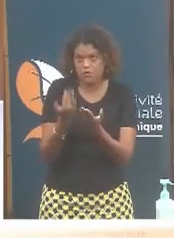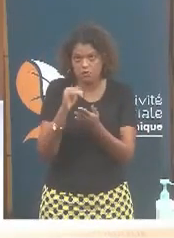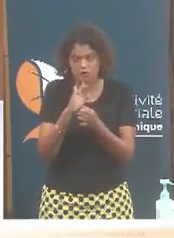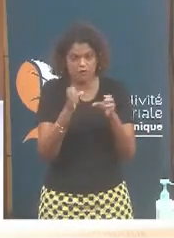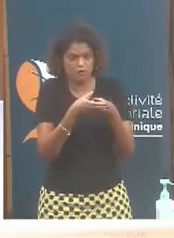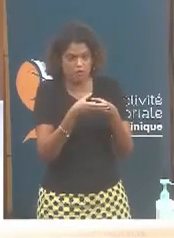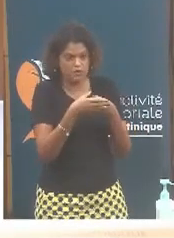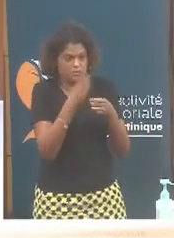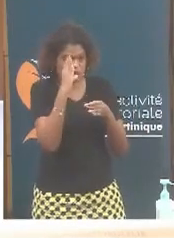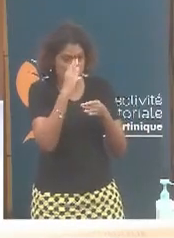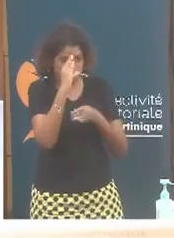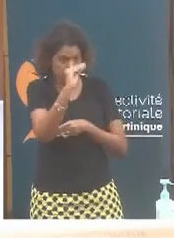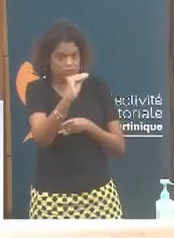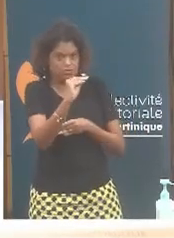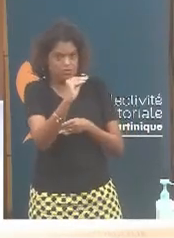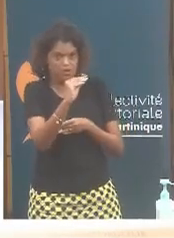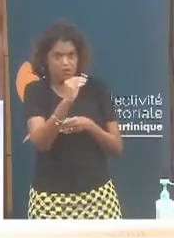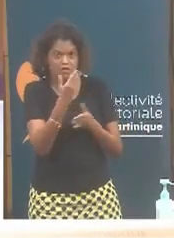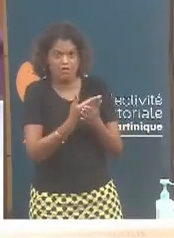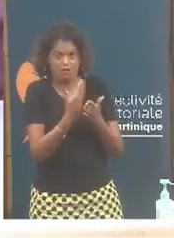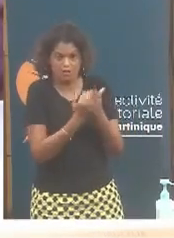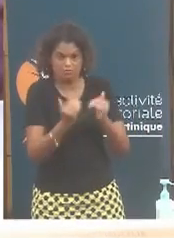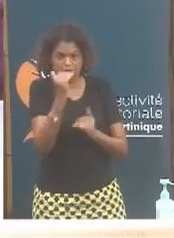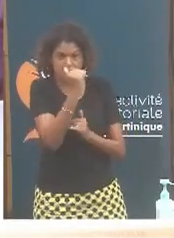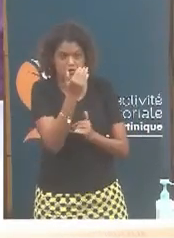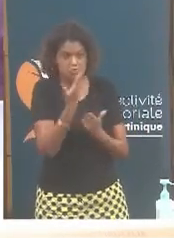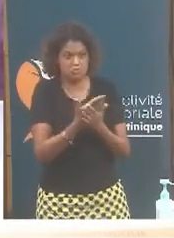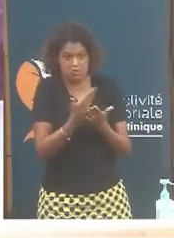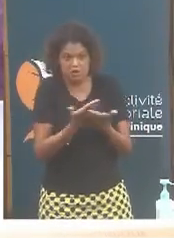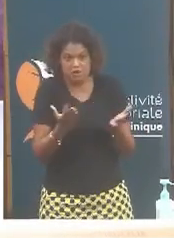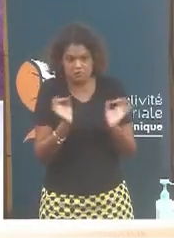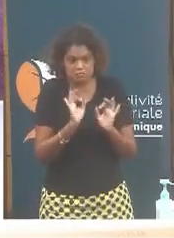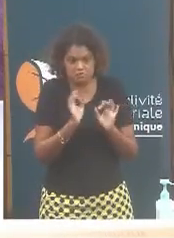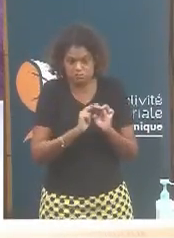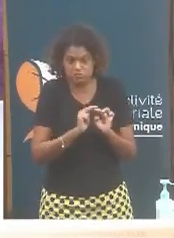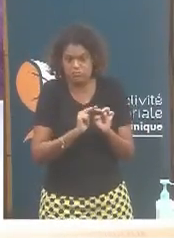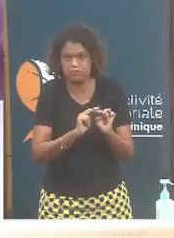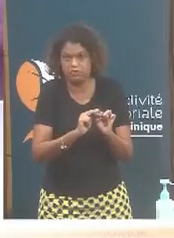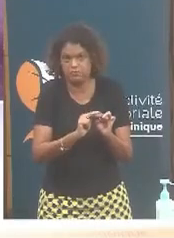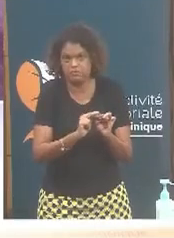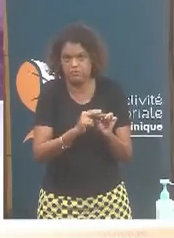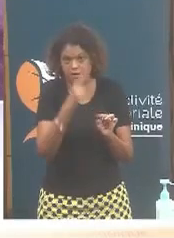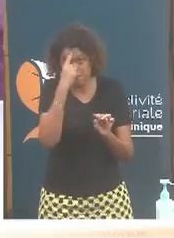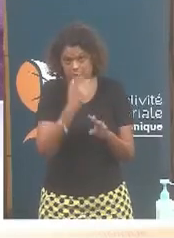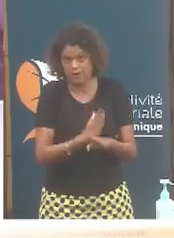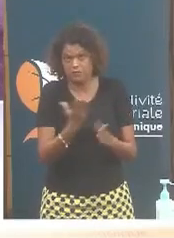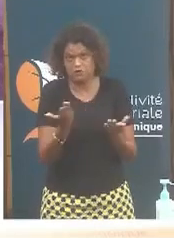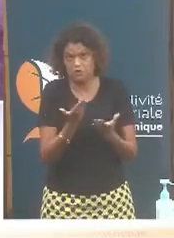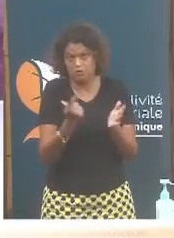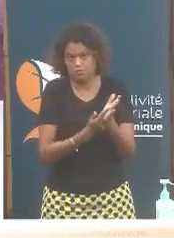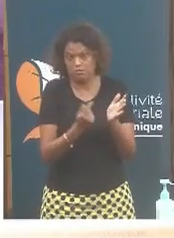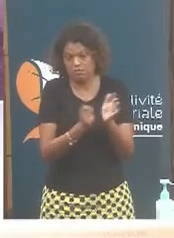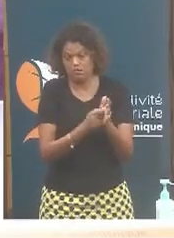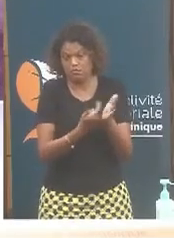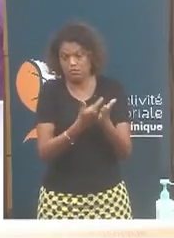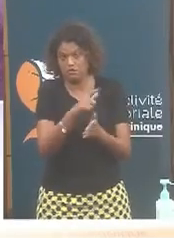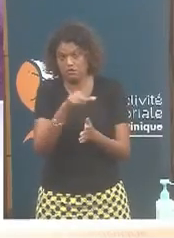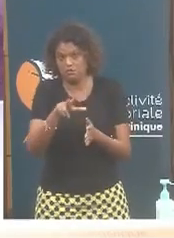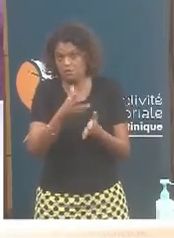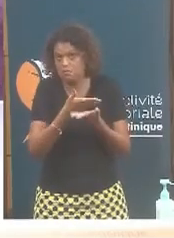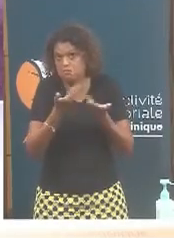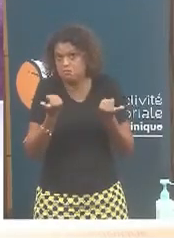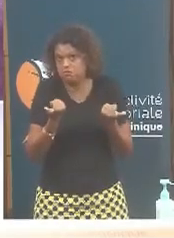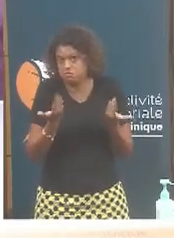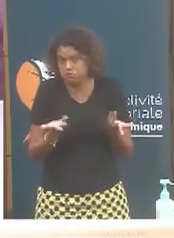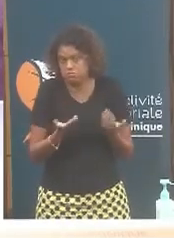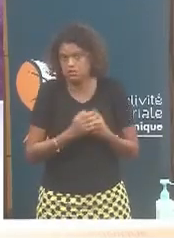tout au long de la vie, je ne connais pas quelles sont les ambitions de ce qui est prévu pour 2023. Je trouvais cette absence